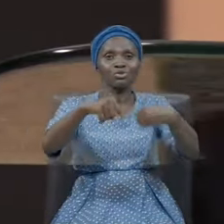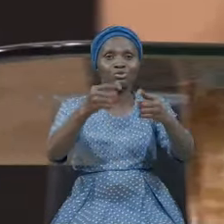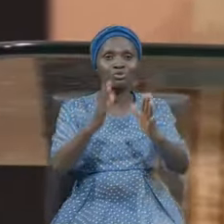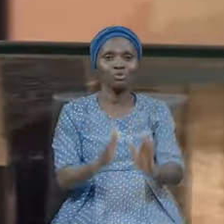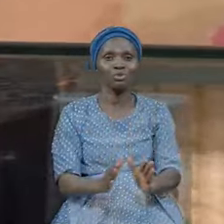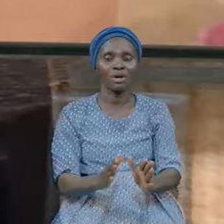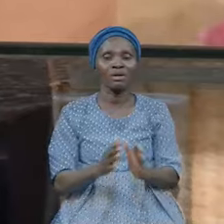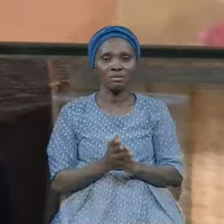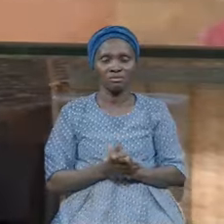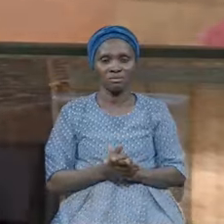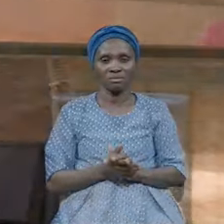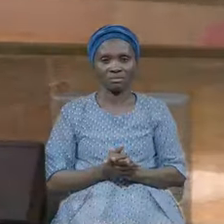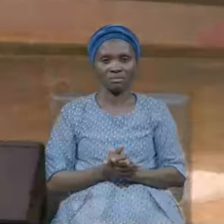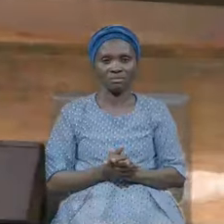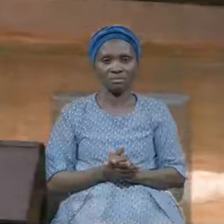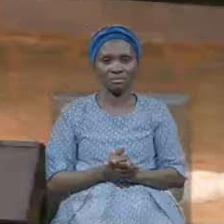fréquentateurs nominaux d'église.